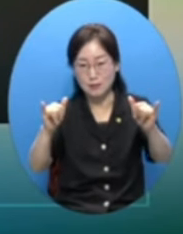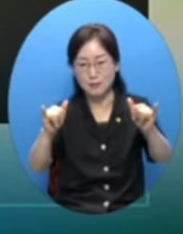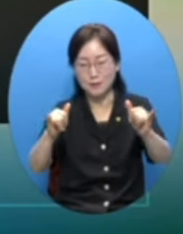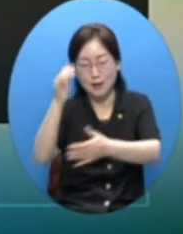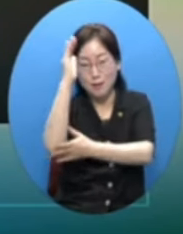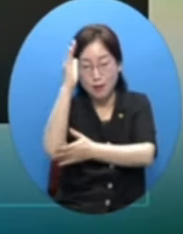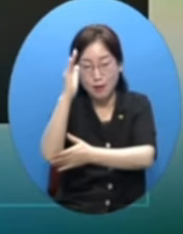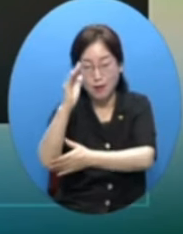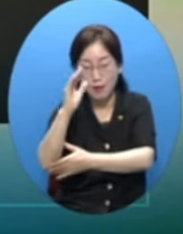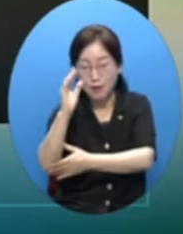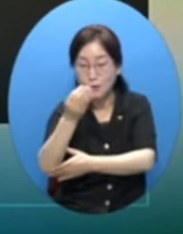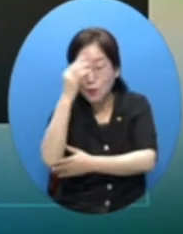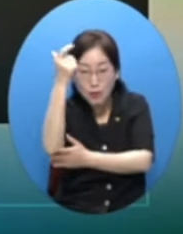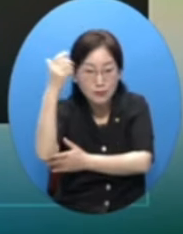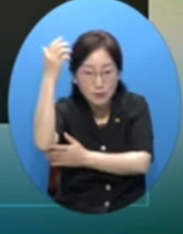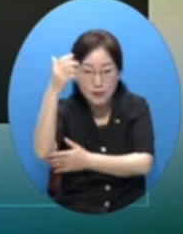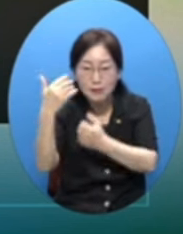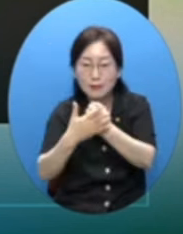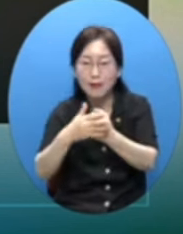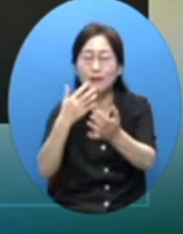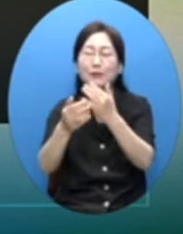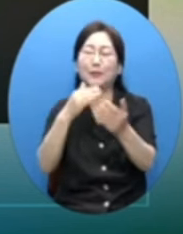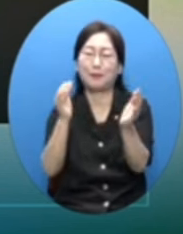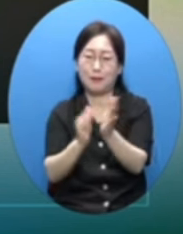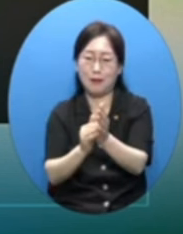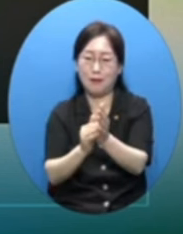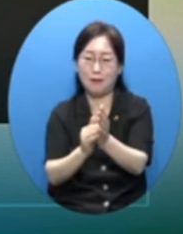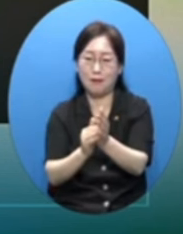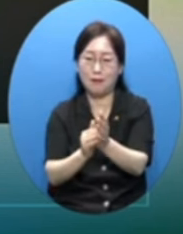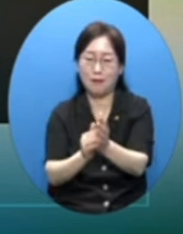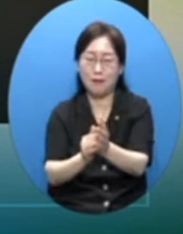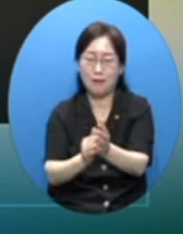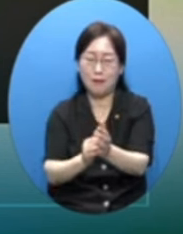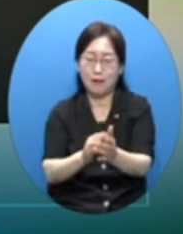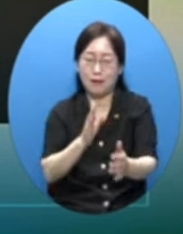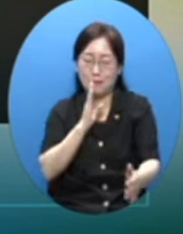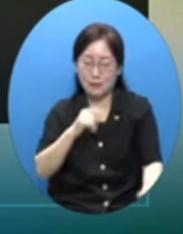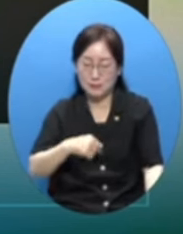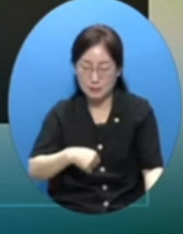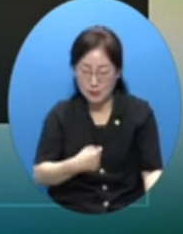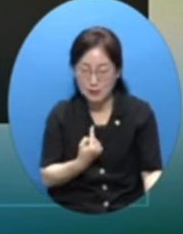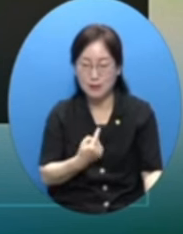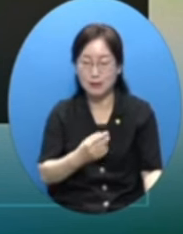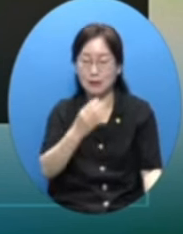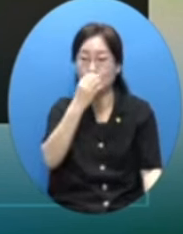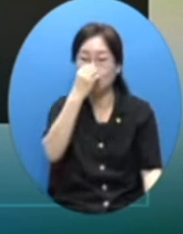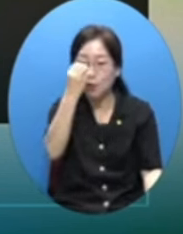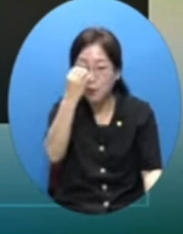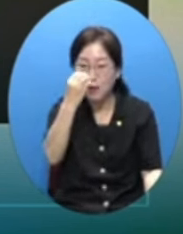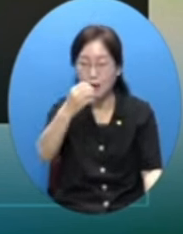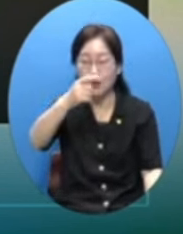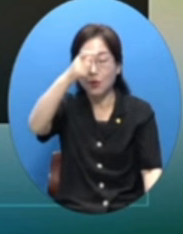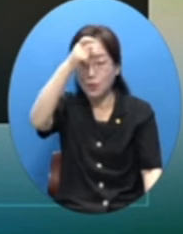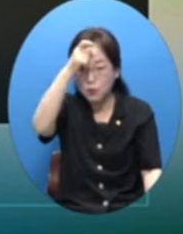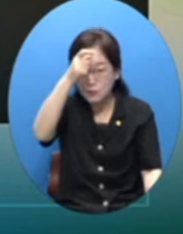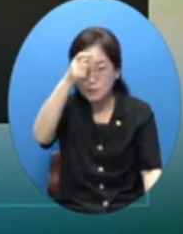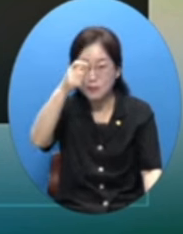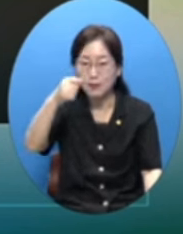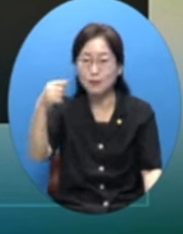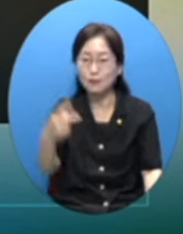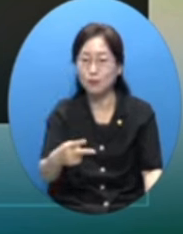체험했습니다. 하나님 앞에서 성령의 은혜가 임하니까 자기의 교만과 고집